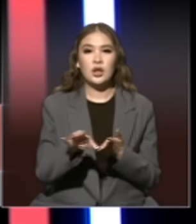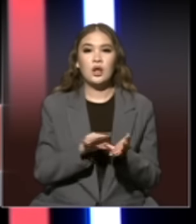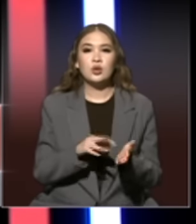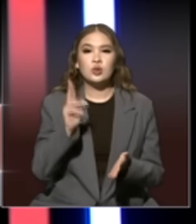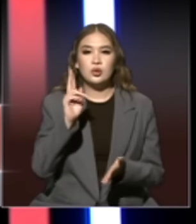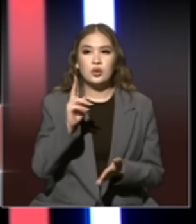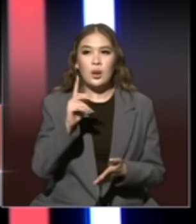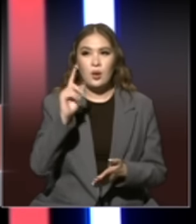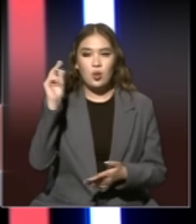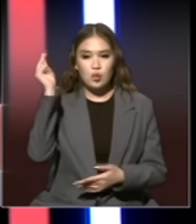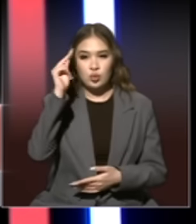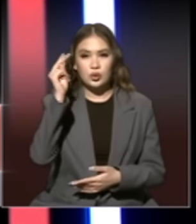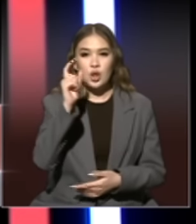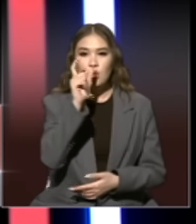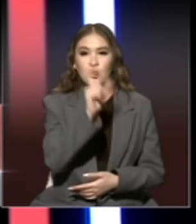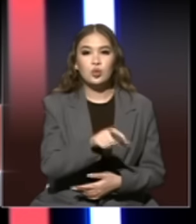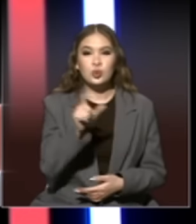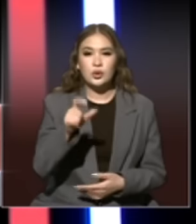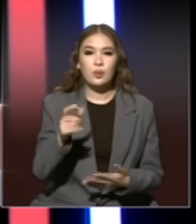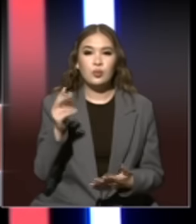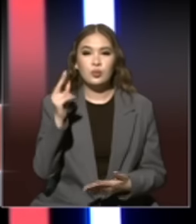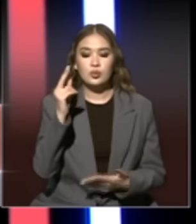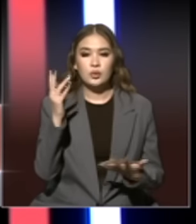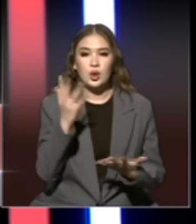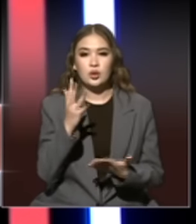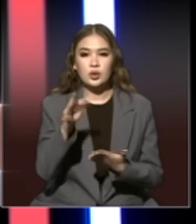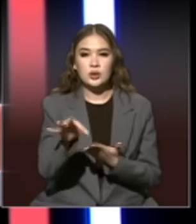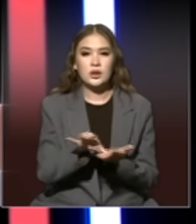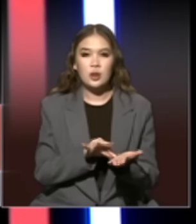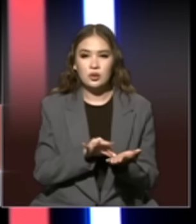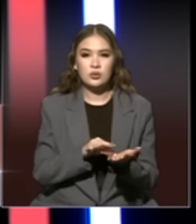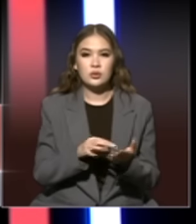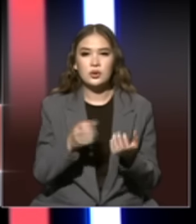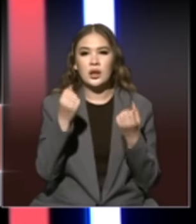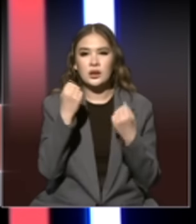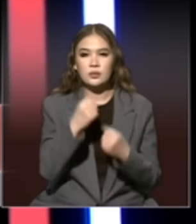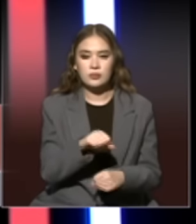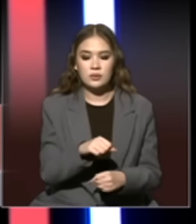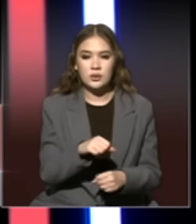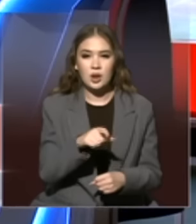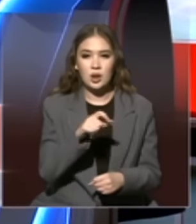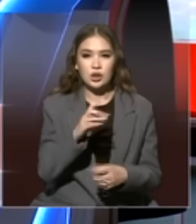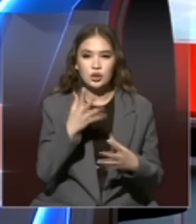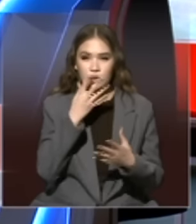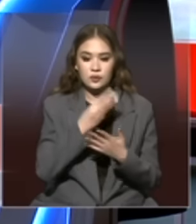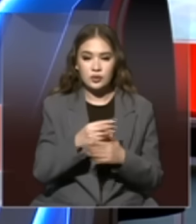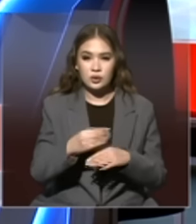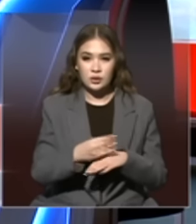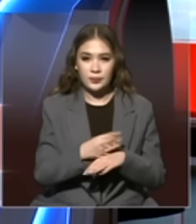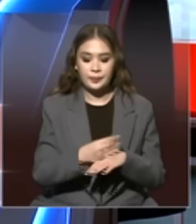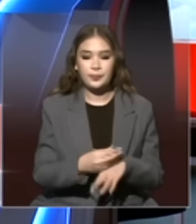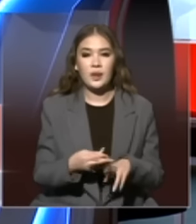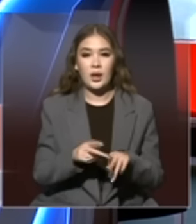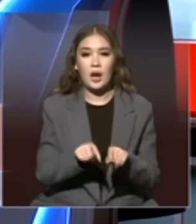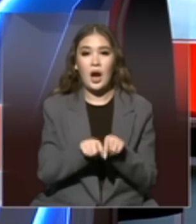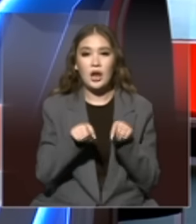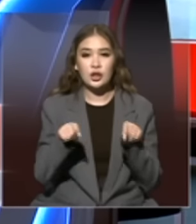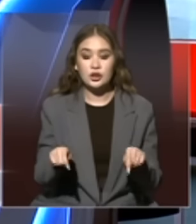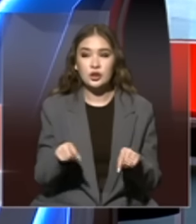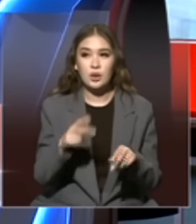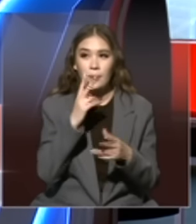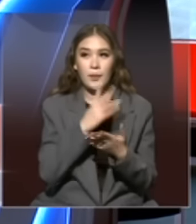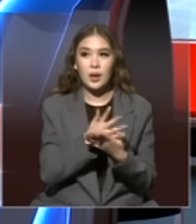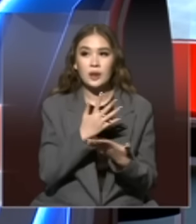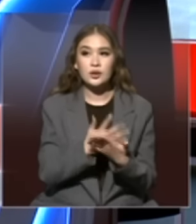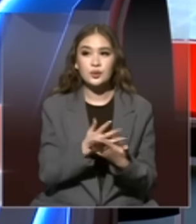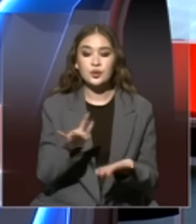үлкен сабақ болса керек. Иә, өте дұрыс айтасыз. Мен сізге жаңа айтайын, ашық түрде. Негізгі көп біздің сот процесіміз ашық түрде болады. А бірақ та видео